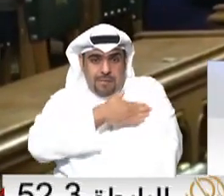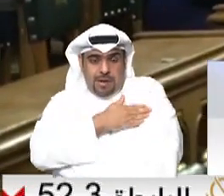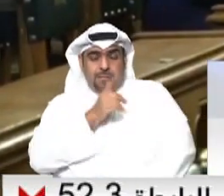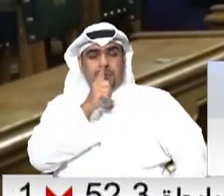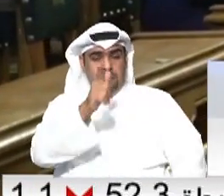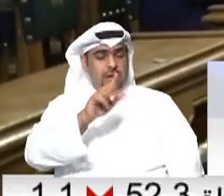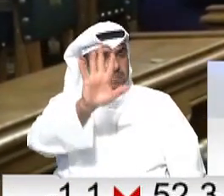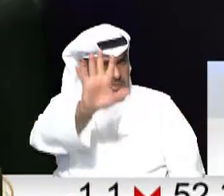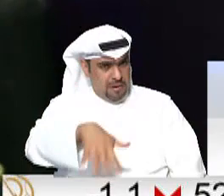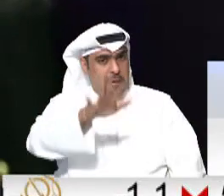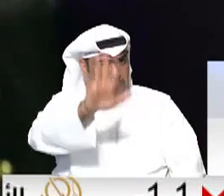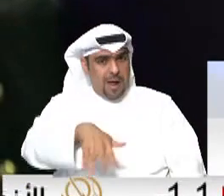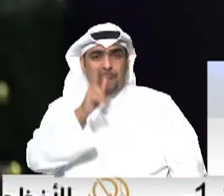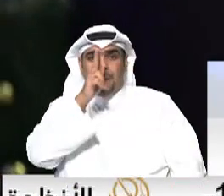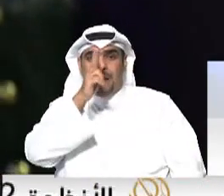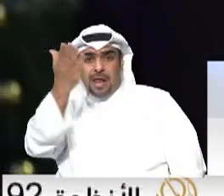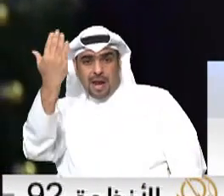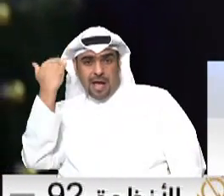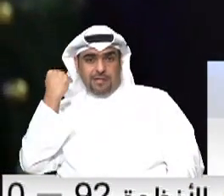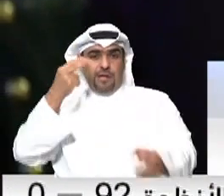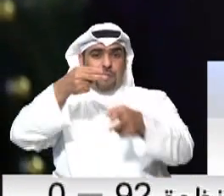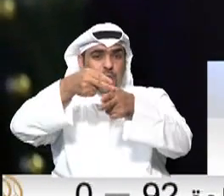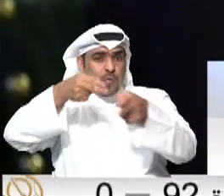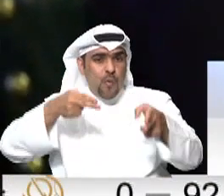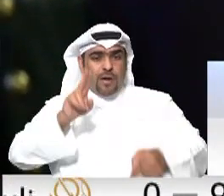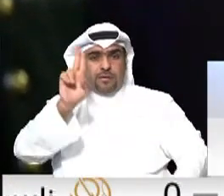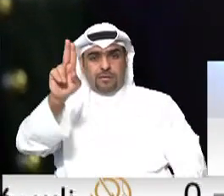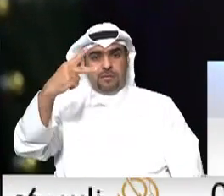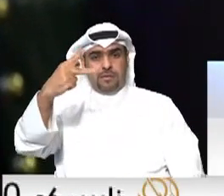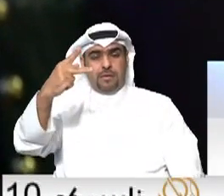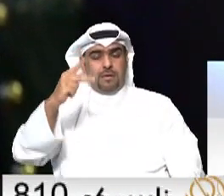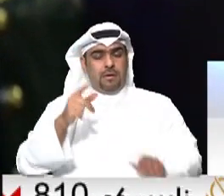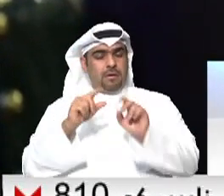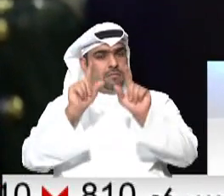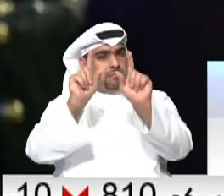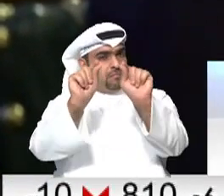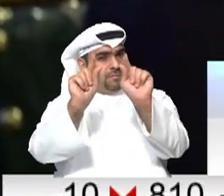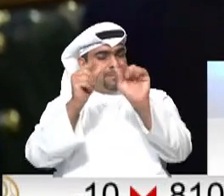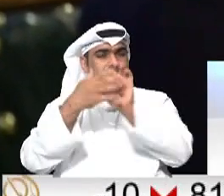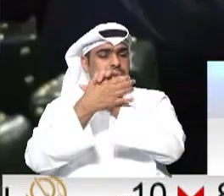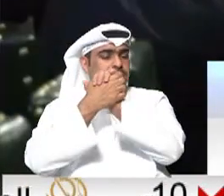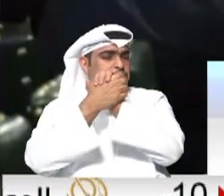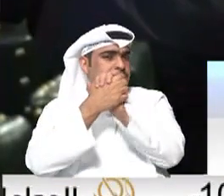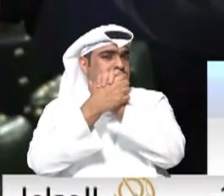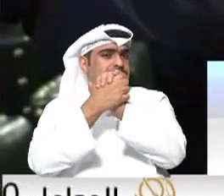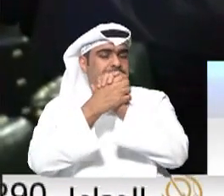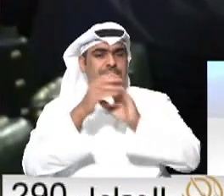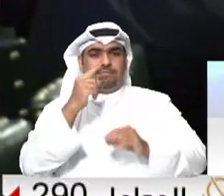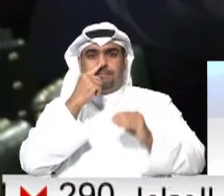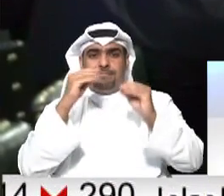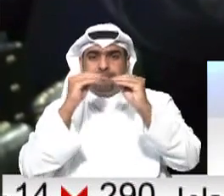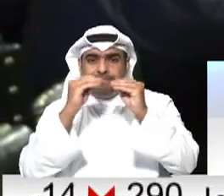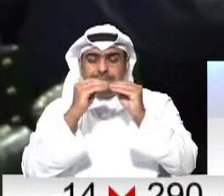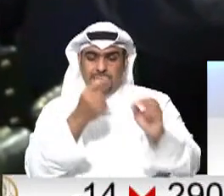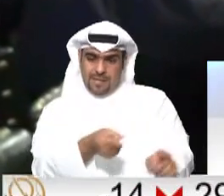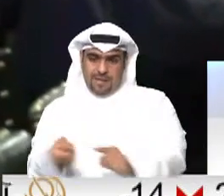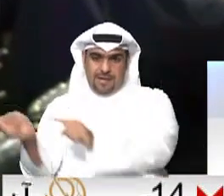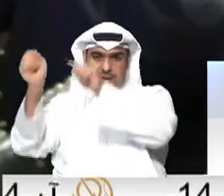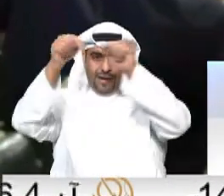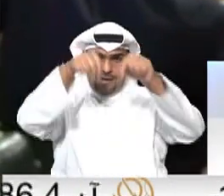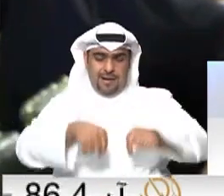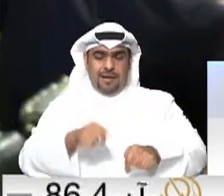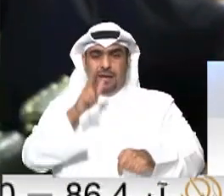الصديقة والروابط العميقة بين شعبي البلدين الصديقين والجهود المبذولة لتعزيز المسيرة التاريخية